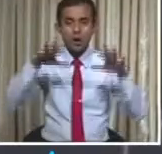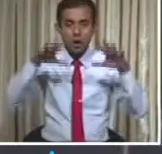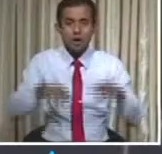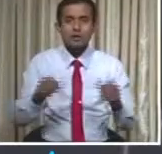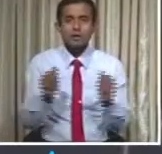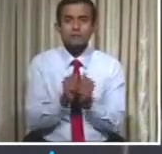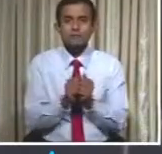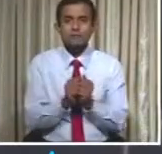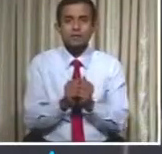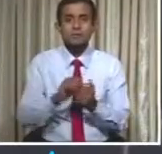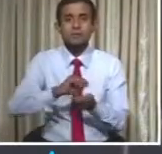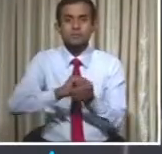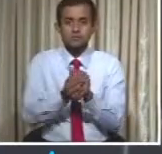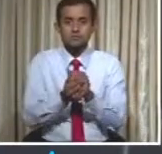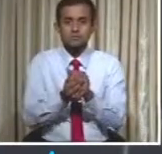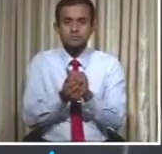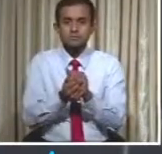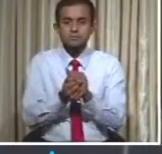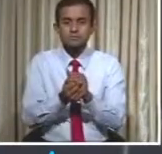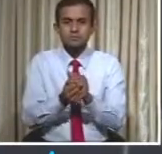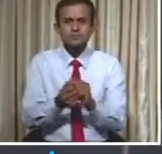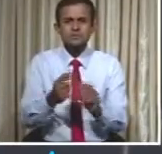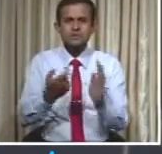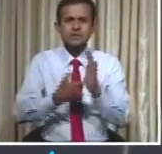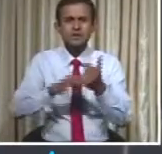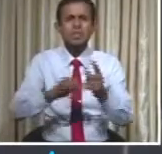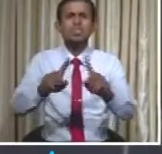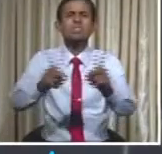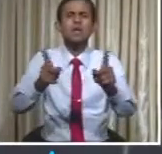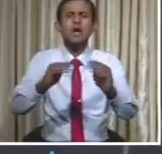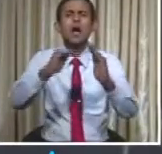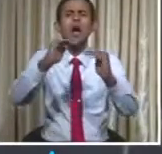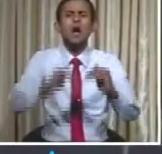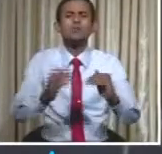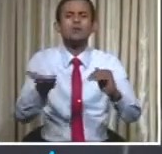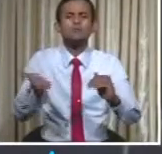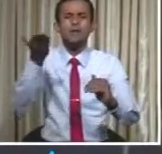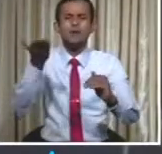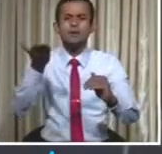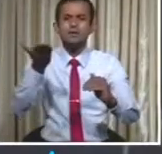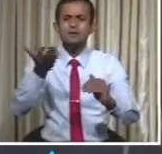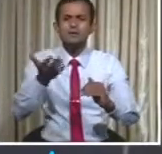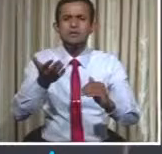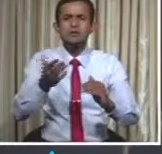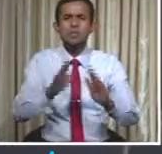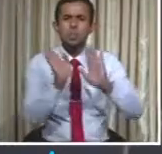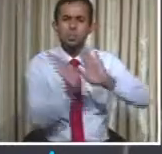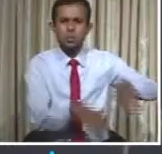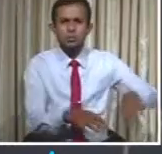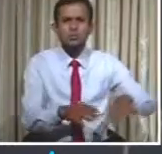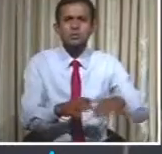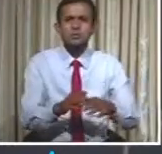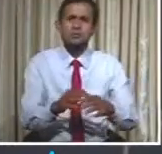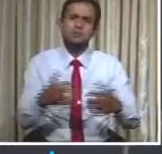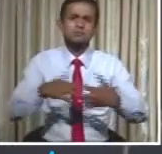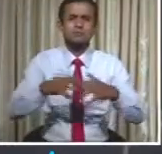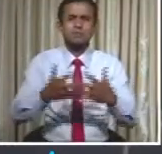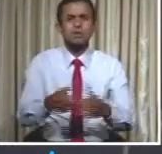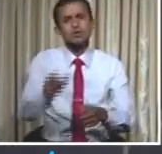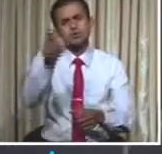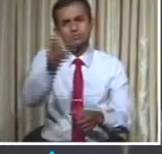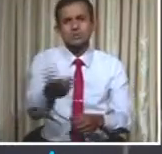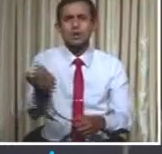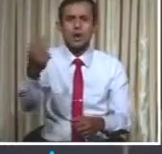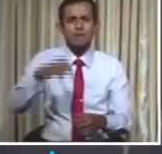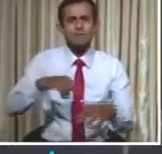කටයුත්තක් මේක වෙනස් කිරීම. ඉතින් රුපියල් 10 අඩු කරනවද වැඩි කරනවද හෝ අයින් කරනවද කමක් නැහැ. ඔබතුමාලා